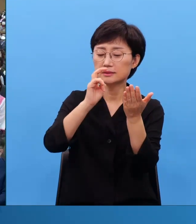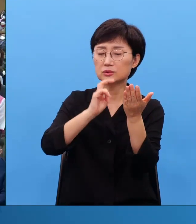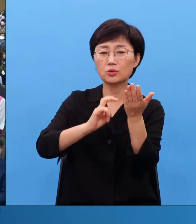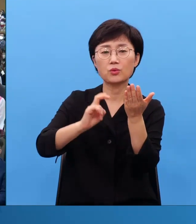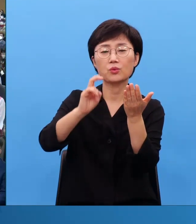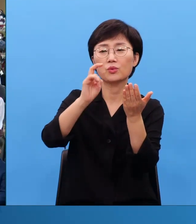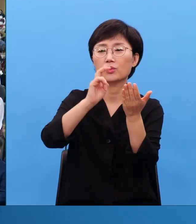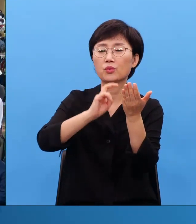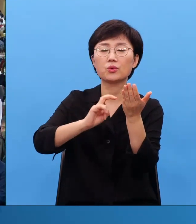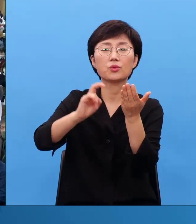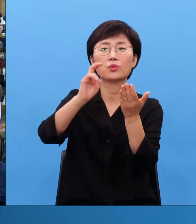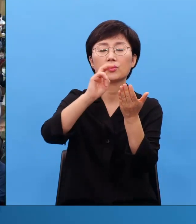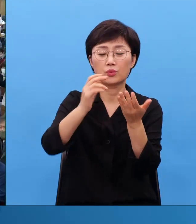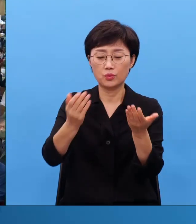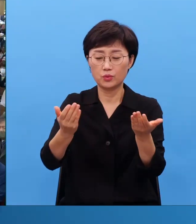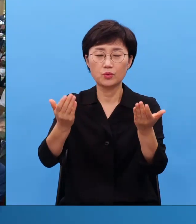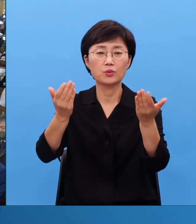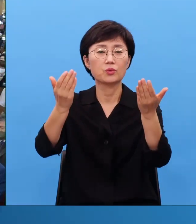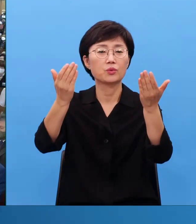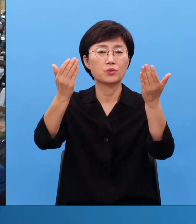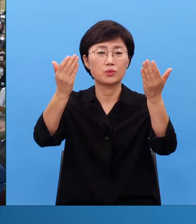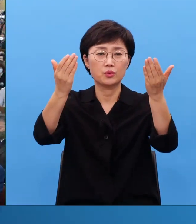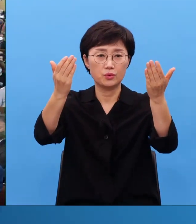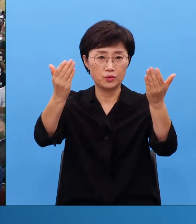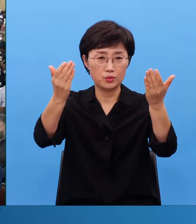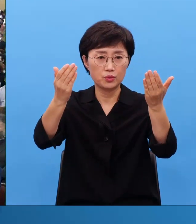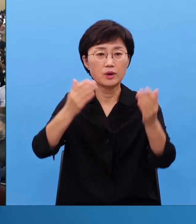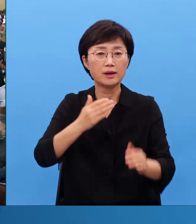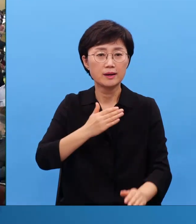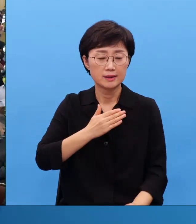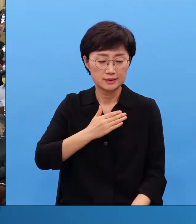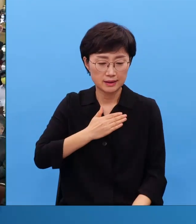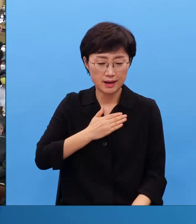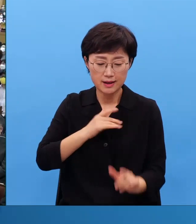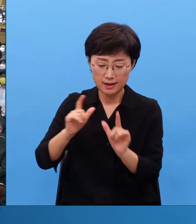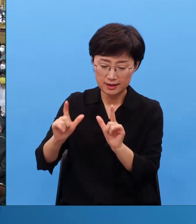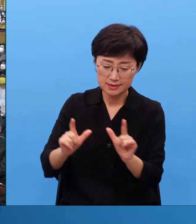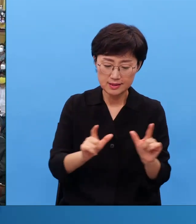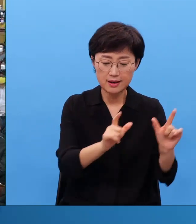이것이 나의 찬송일세.